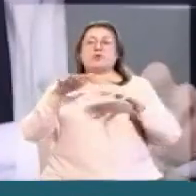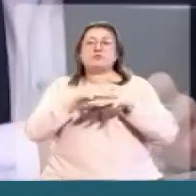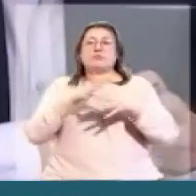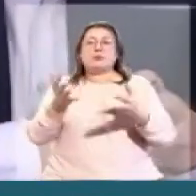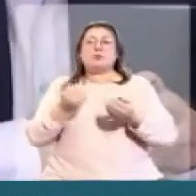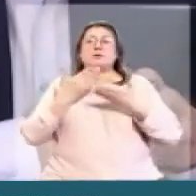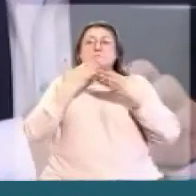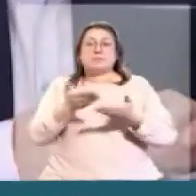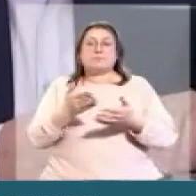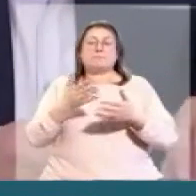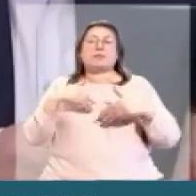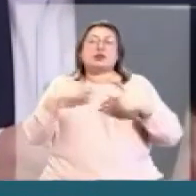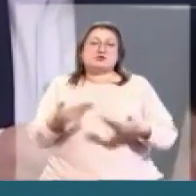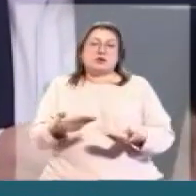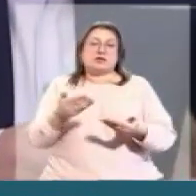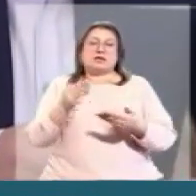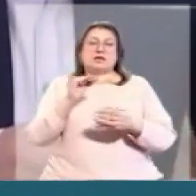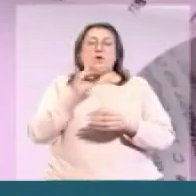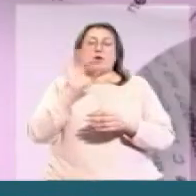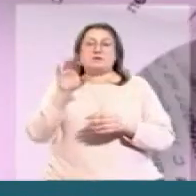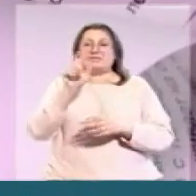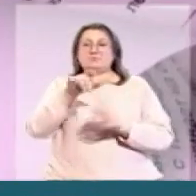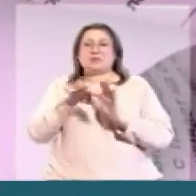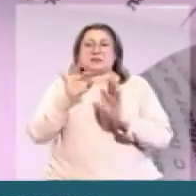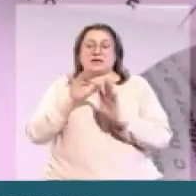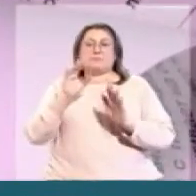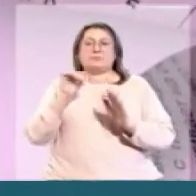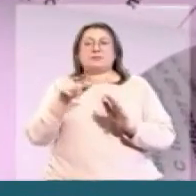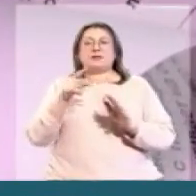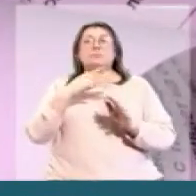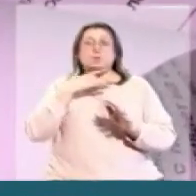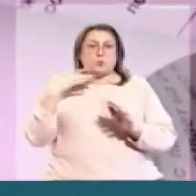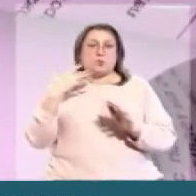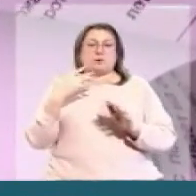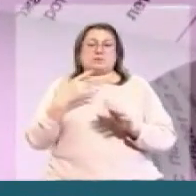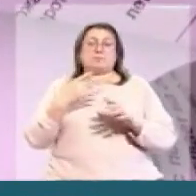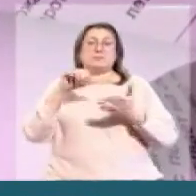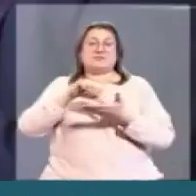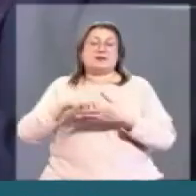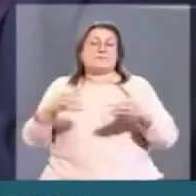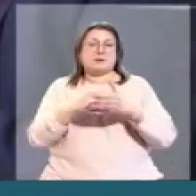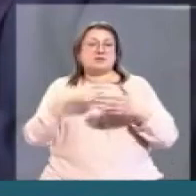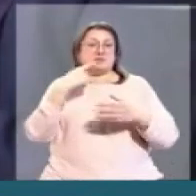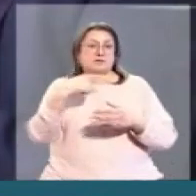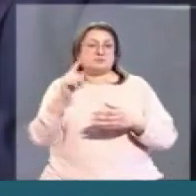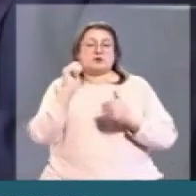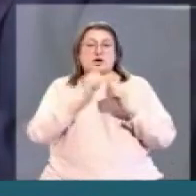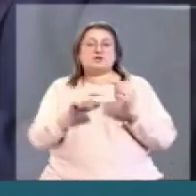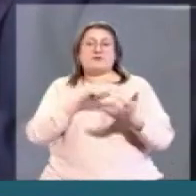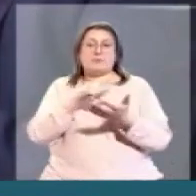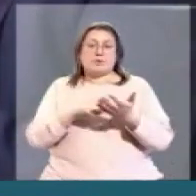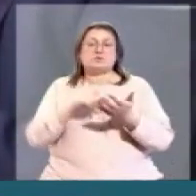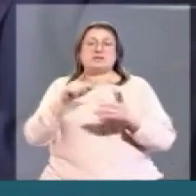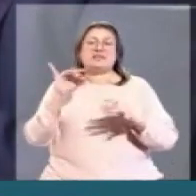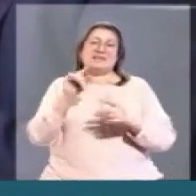общественную приемную партии предложений избирателей, которых, к слову, немало. Представители партии отмечают, каждый вопрос